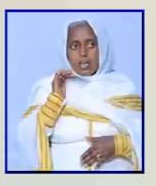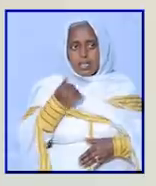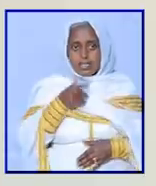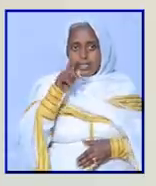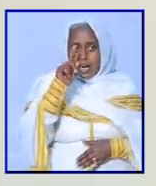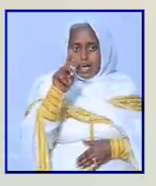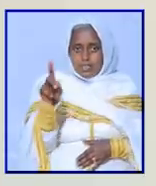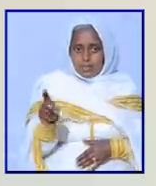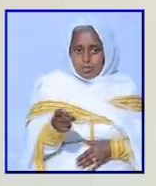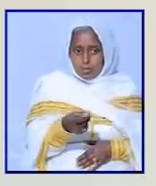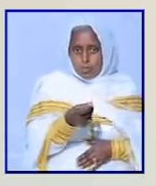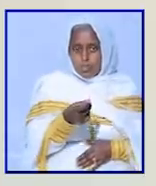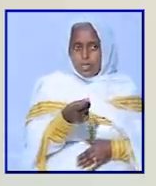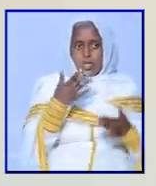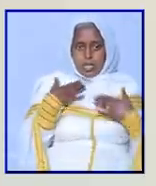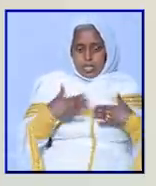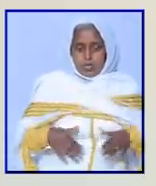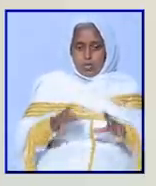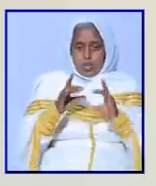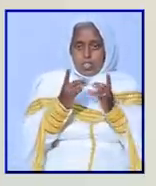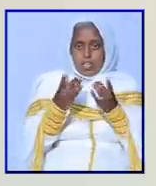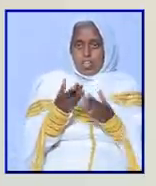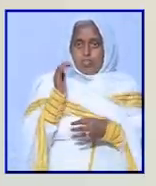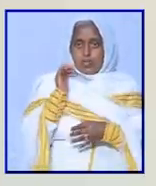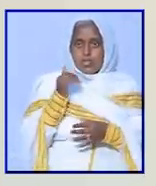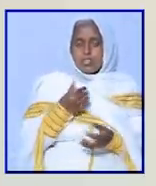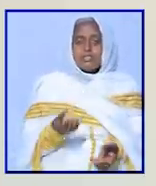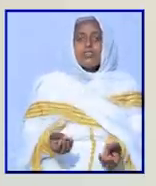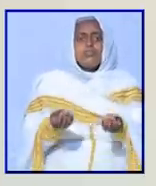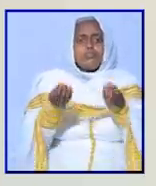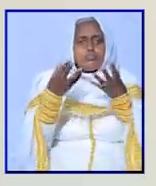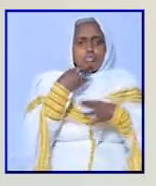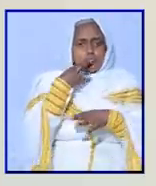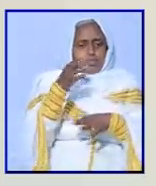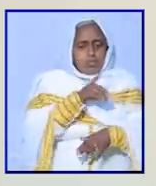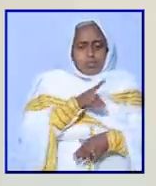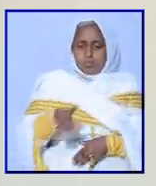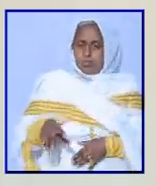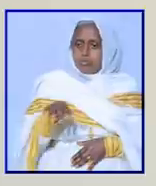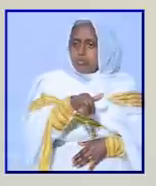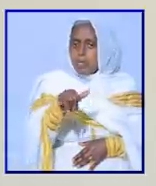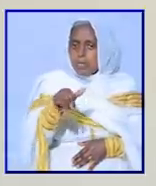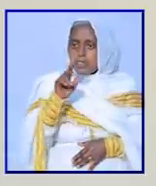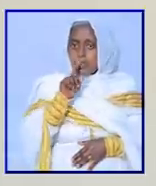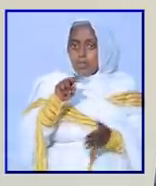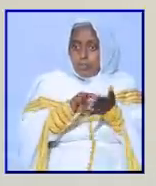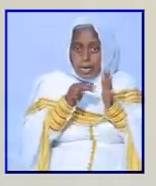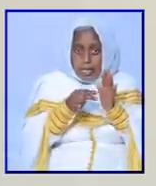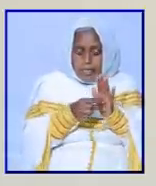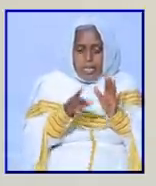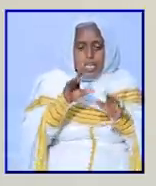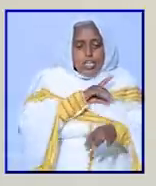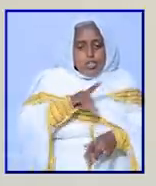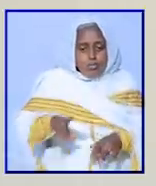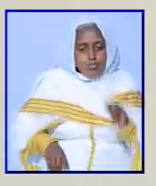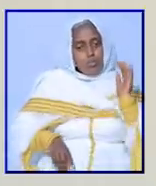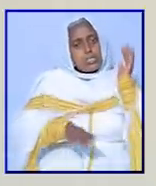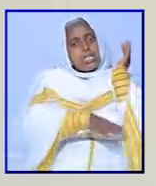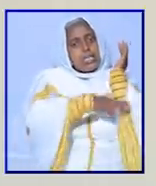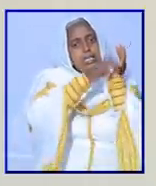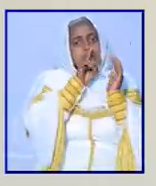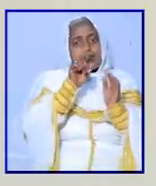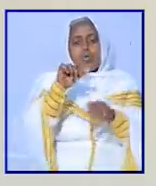አካላችን አንድ ሲሆን የሰውነት ክፍሎቻችን ብዙ ናቸው ክርስቶስም እንዲሁ ነው ማለት ክርስቶስ ግንድ